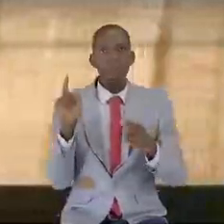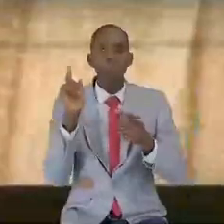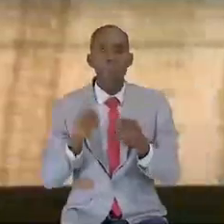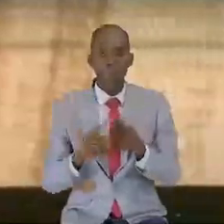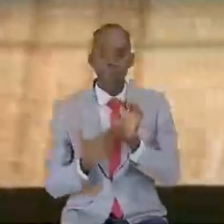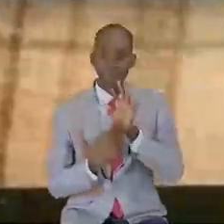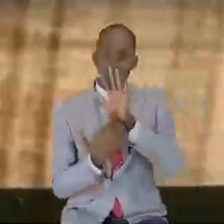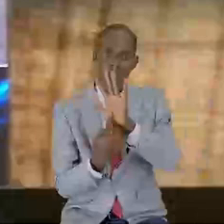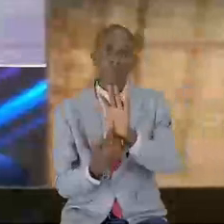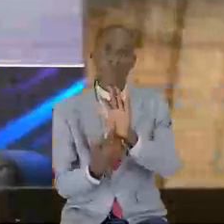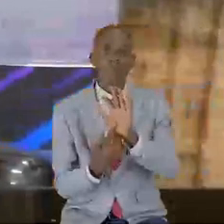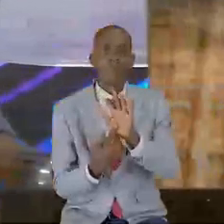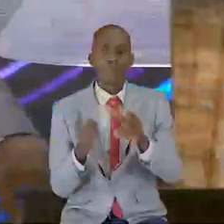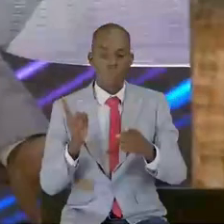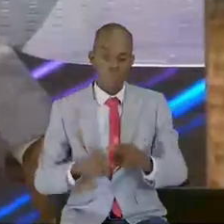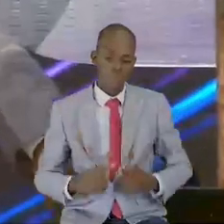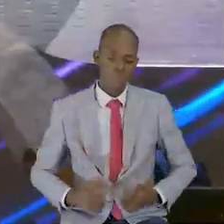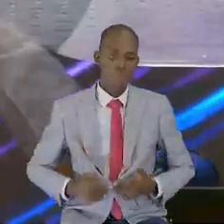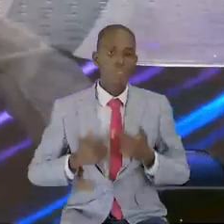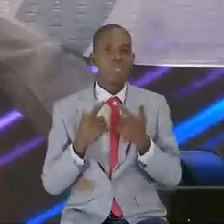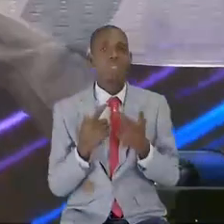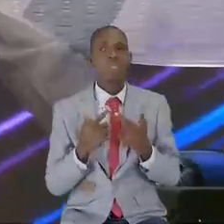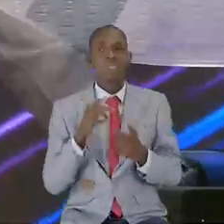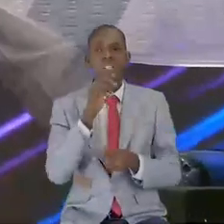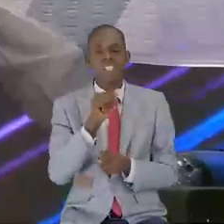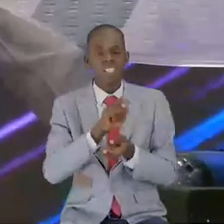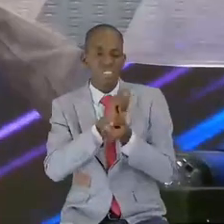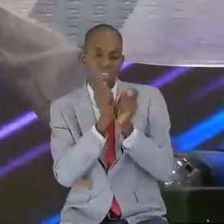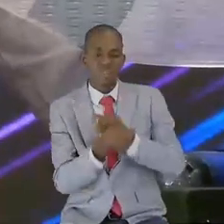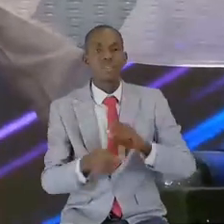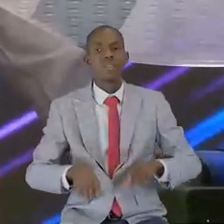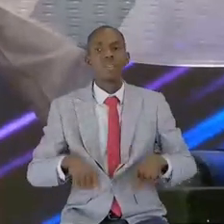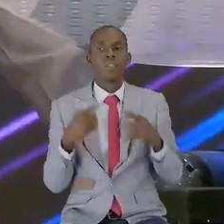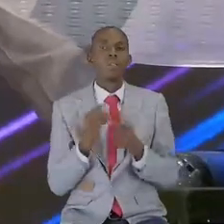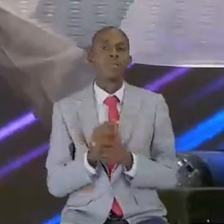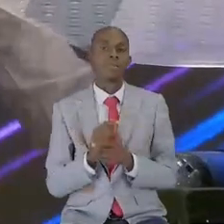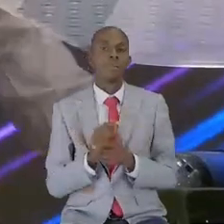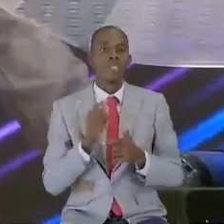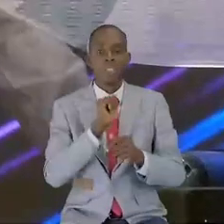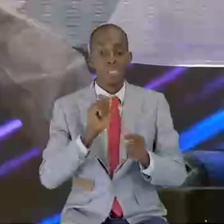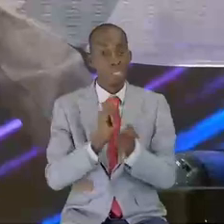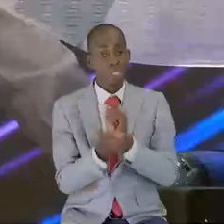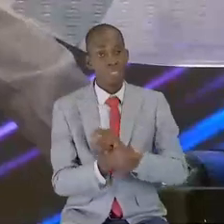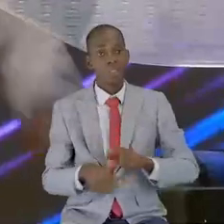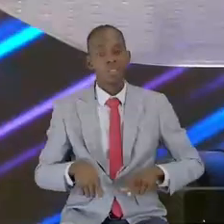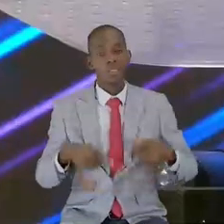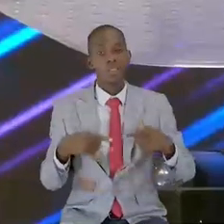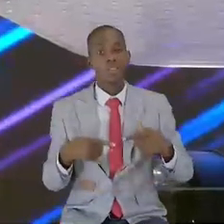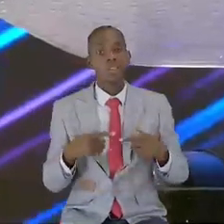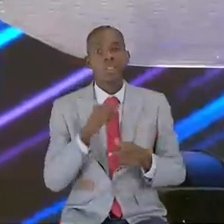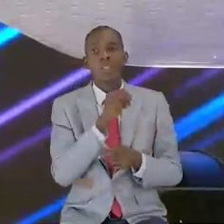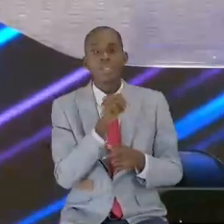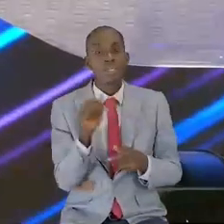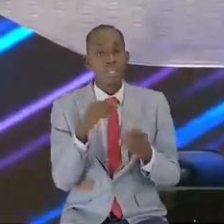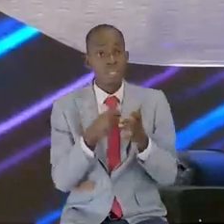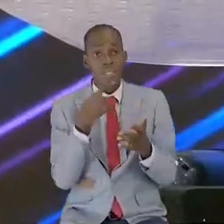démontrer, pour vivre et mener une vie transformée, une vie changée,